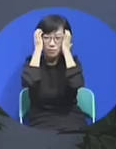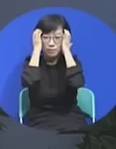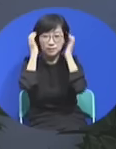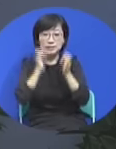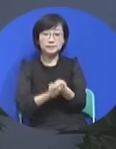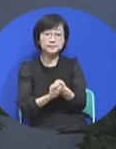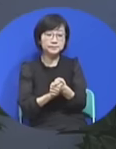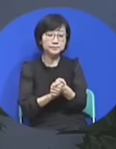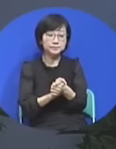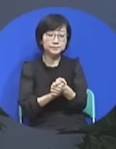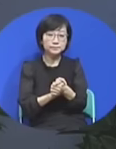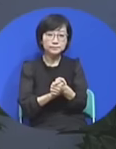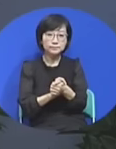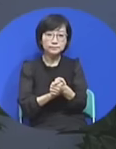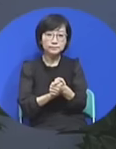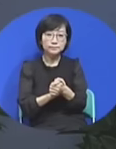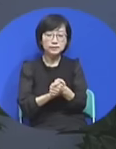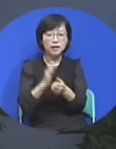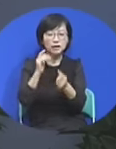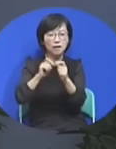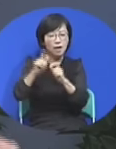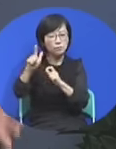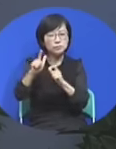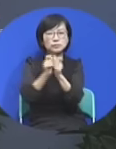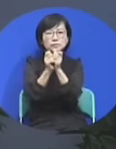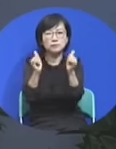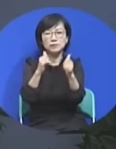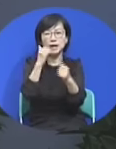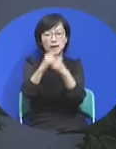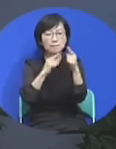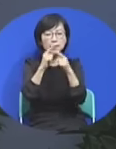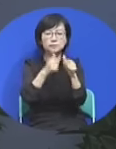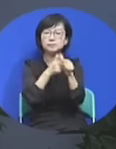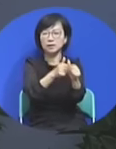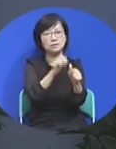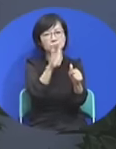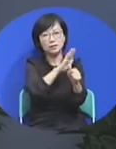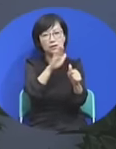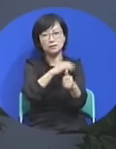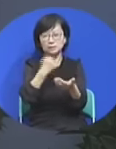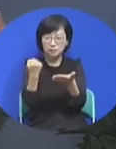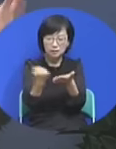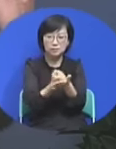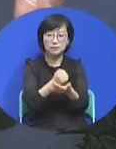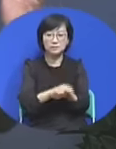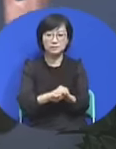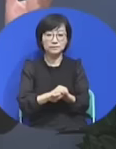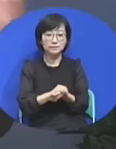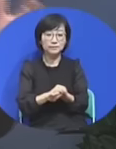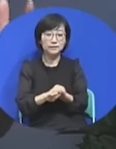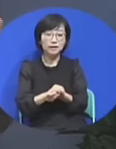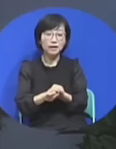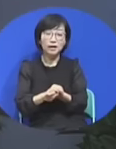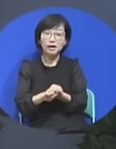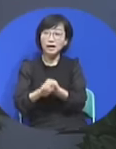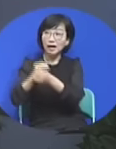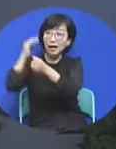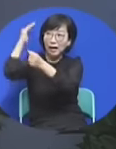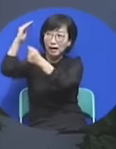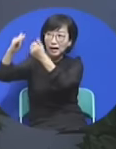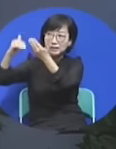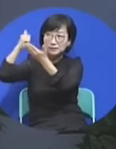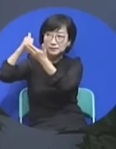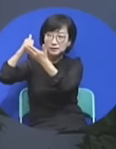말씀대로 하지 않아요. They did not follow God's word. 하나님은 우리를 살리려고 정말 이 하나님의 나라라는 엄청